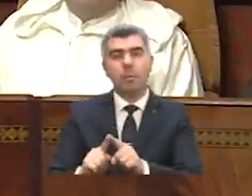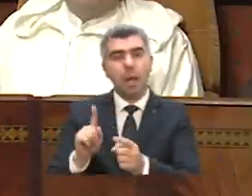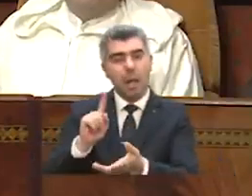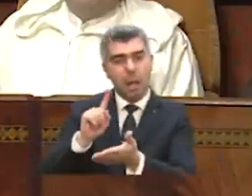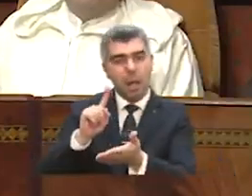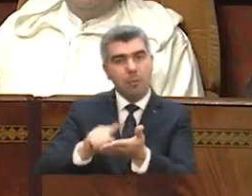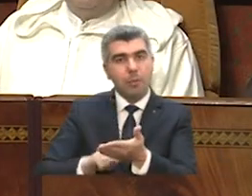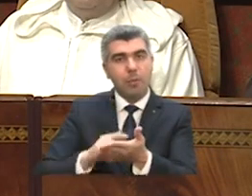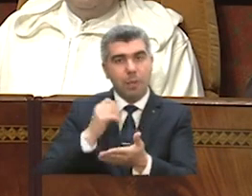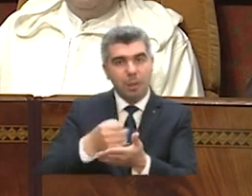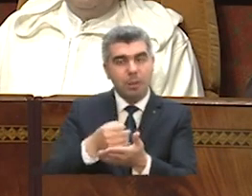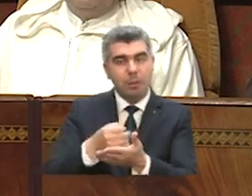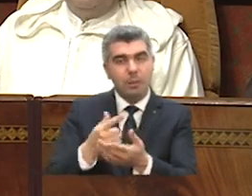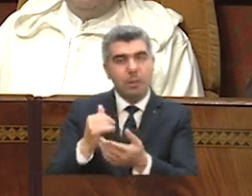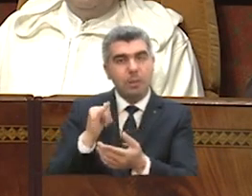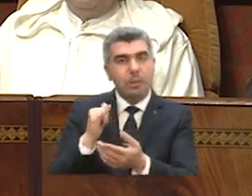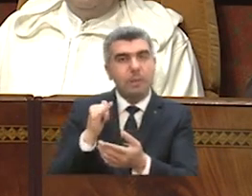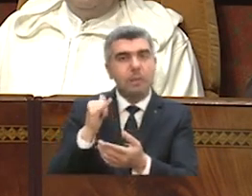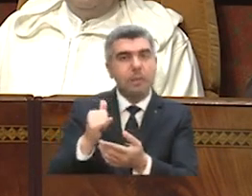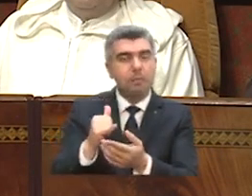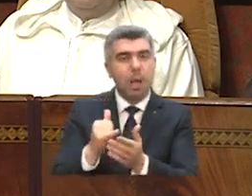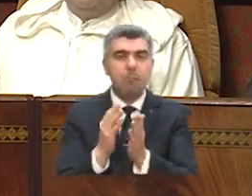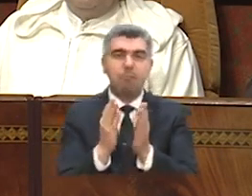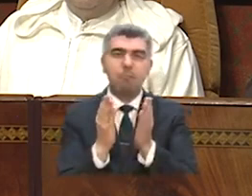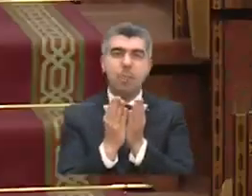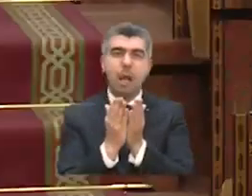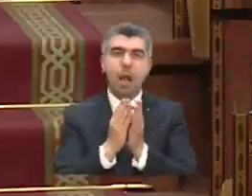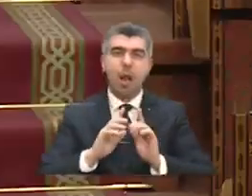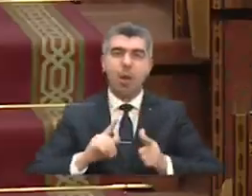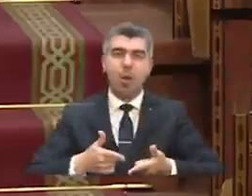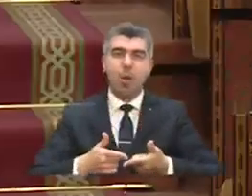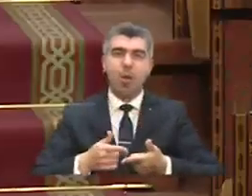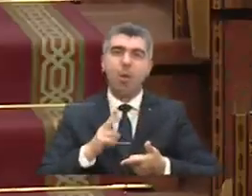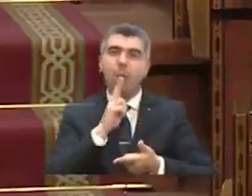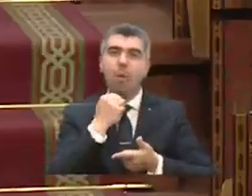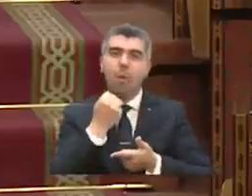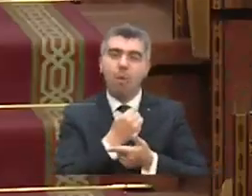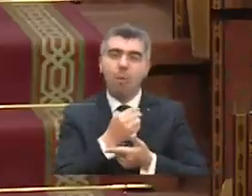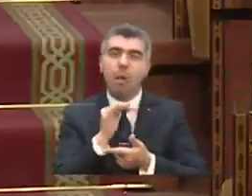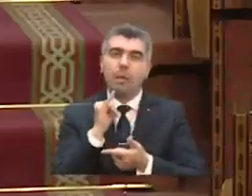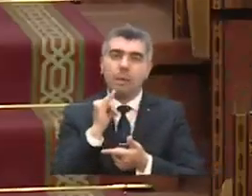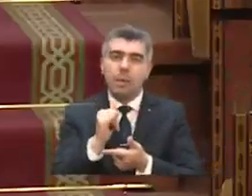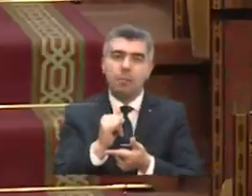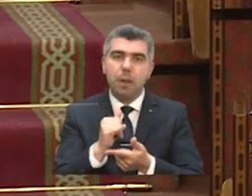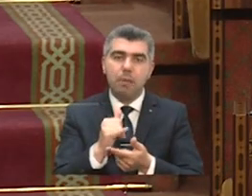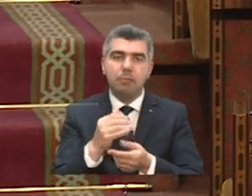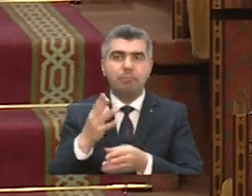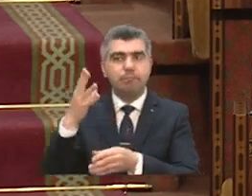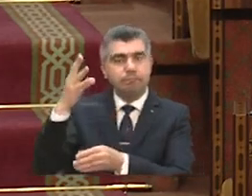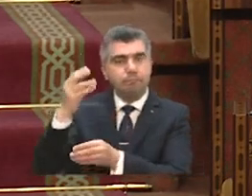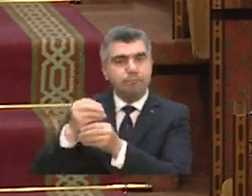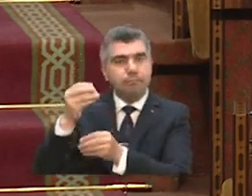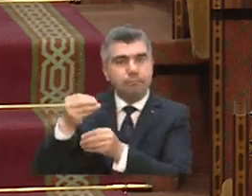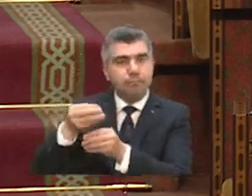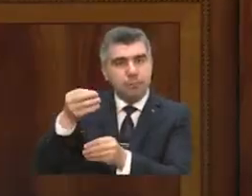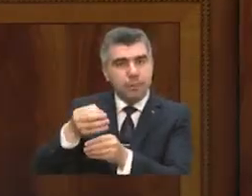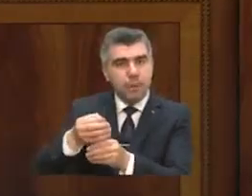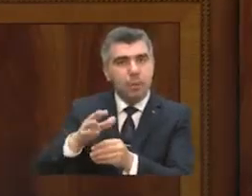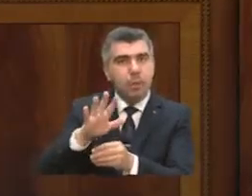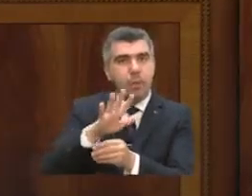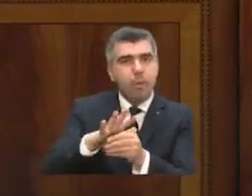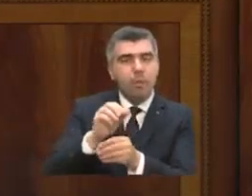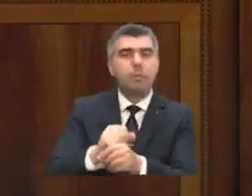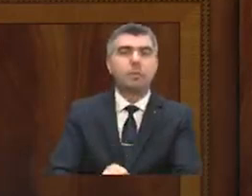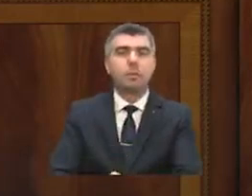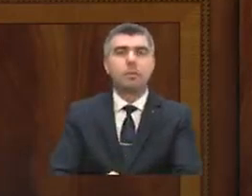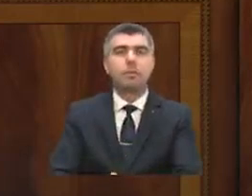تدابير لضمان استعادة المدرسة العمومية لدورها المزدوج في نقل المعرفة والارتقاء الاجتماعي،